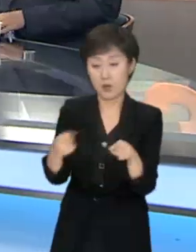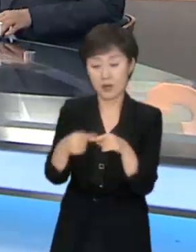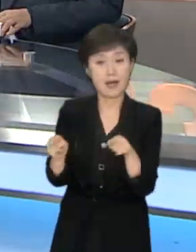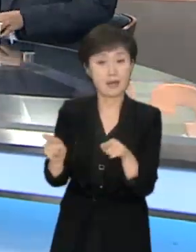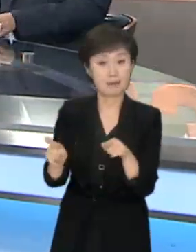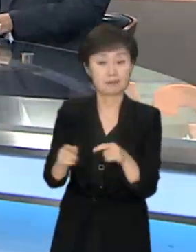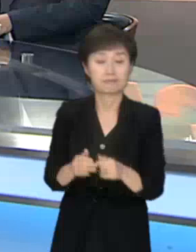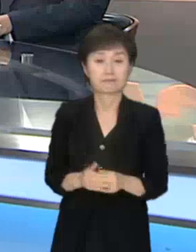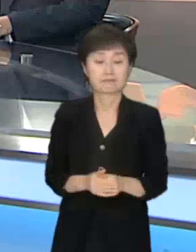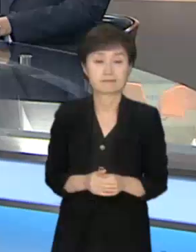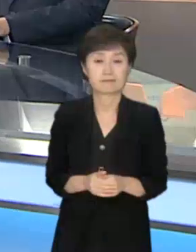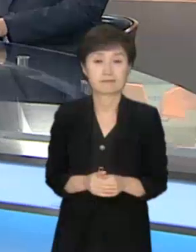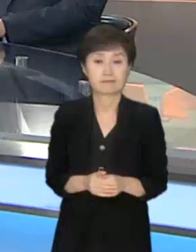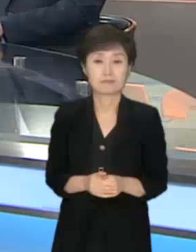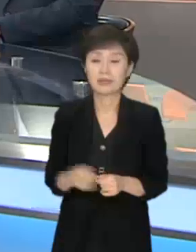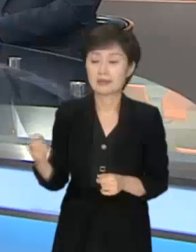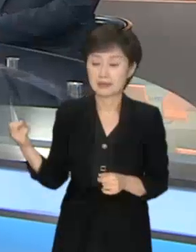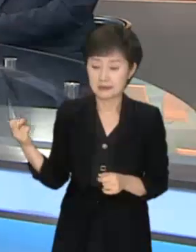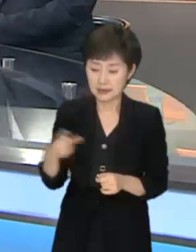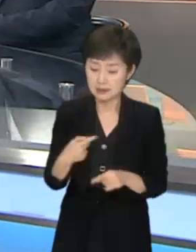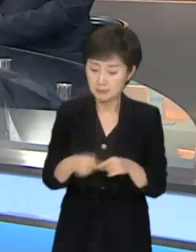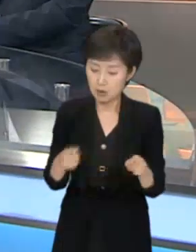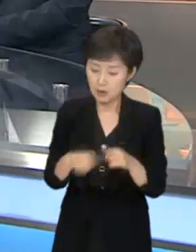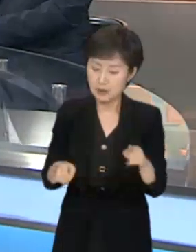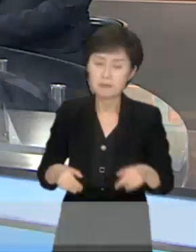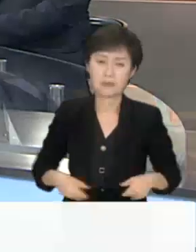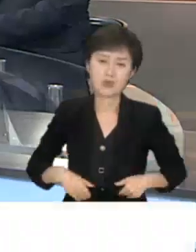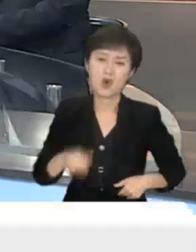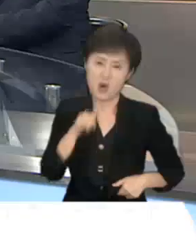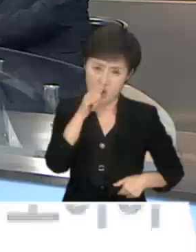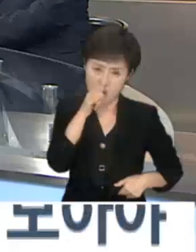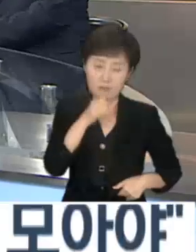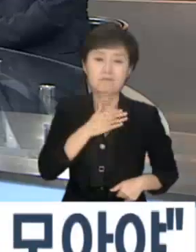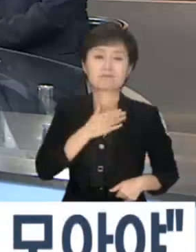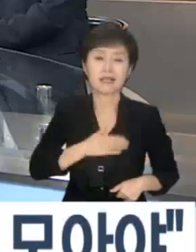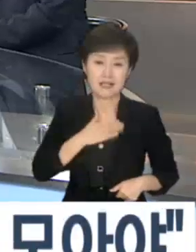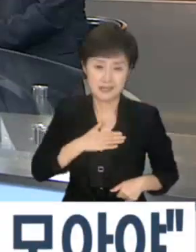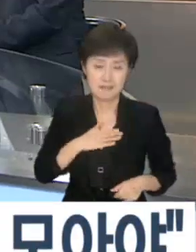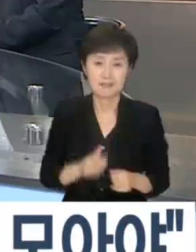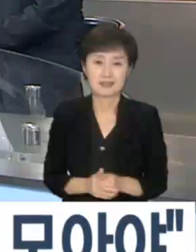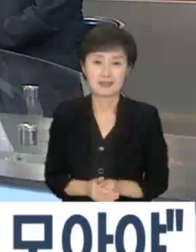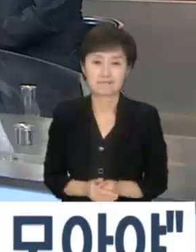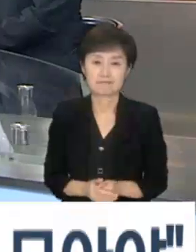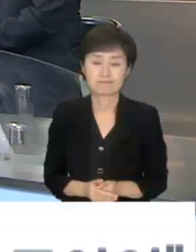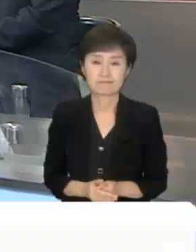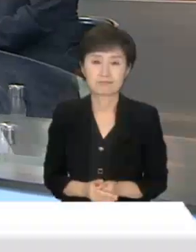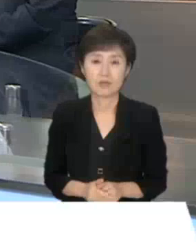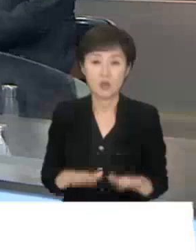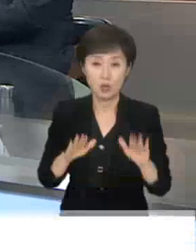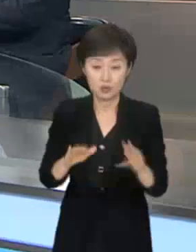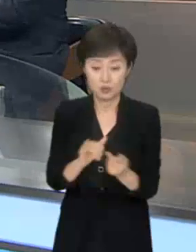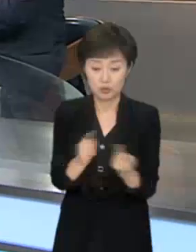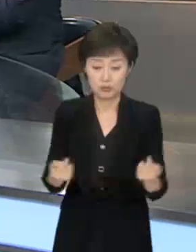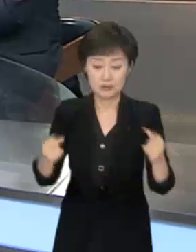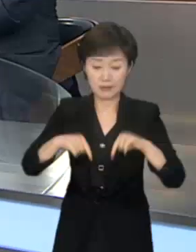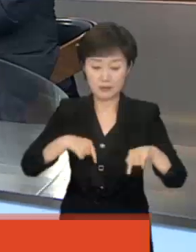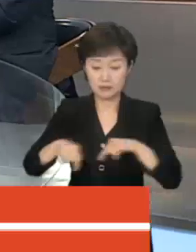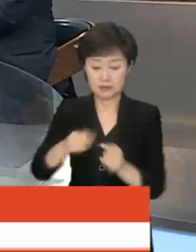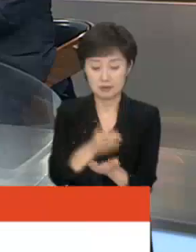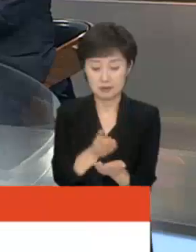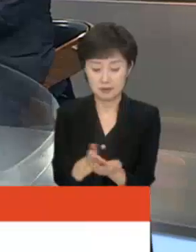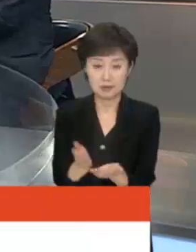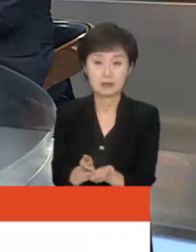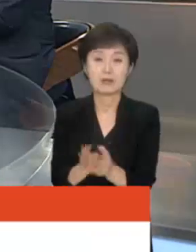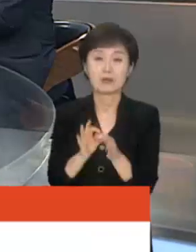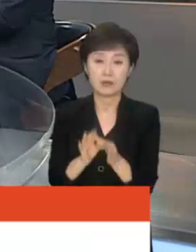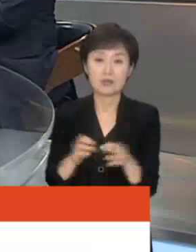평가에 대해서는 다시 할 기회가 있을 것이라고 생각합니다 여기까지 듣고 마무리하겠습니다 오늘이 시간 복귀 항정